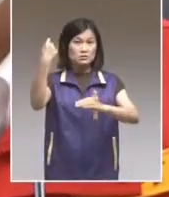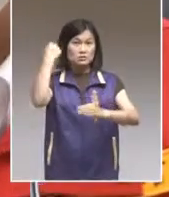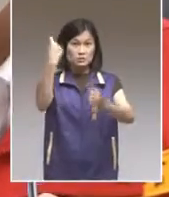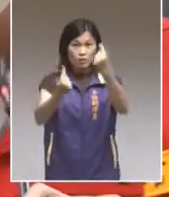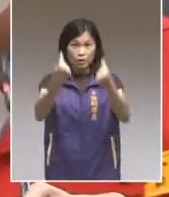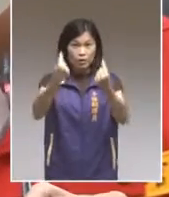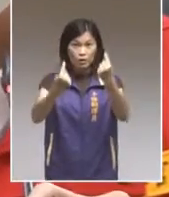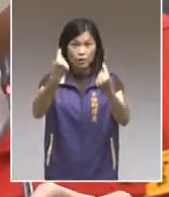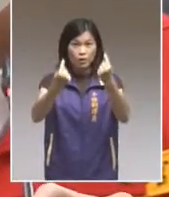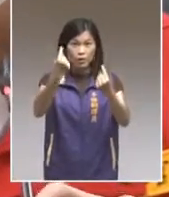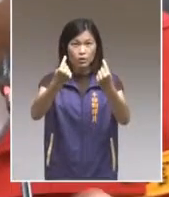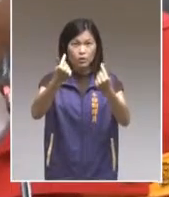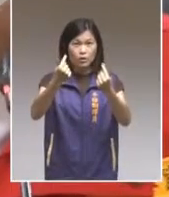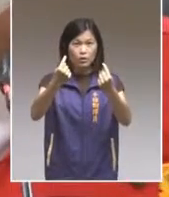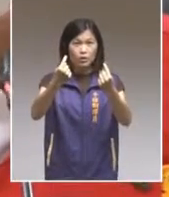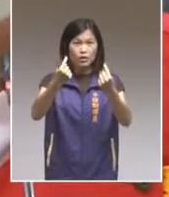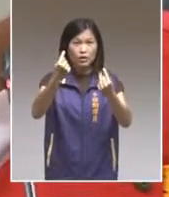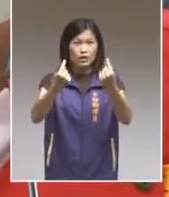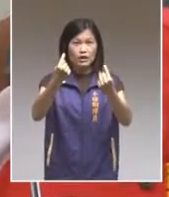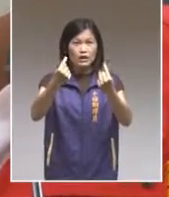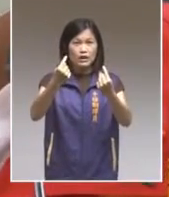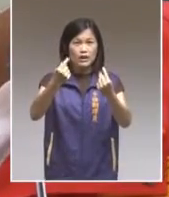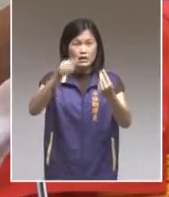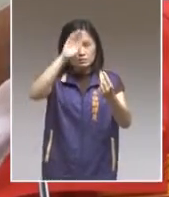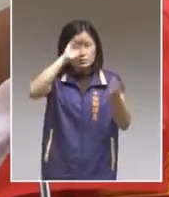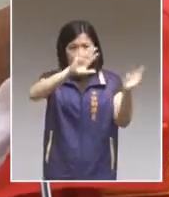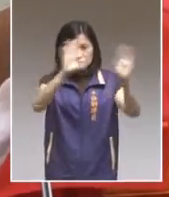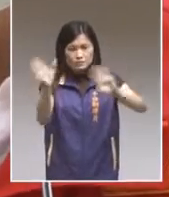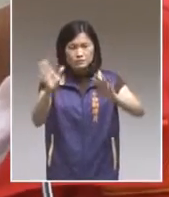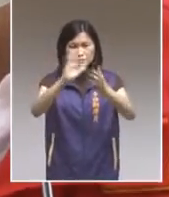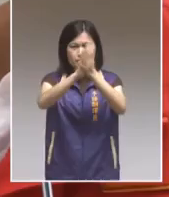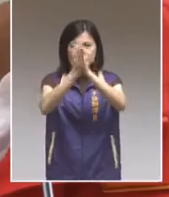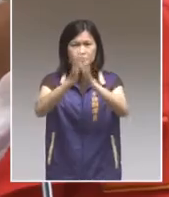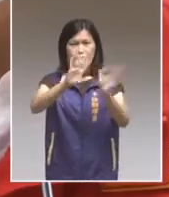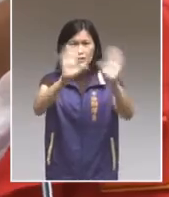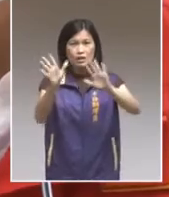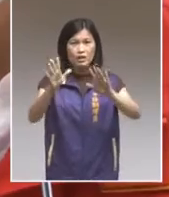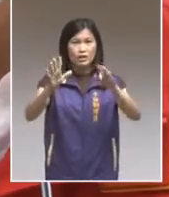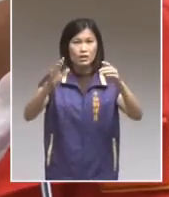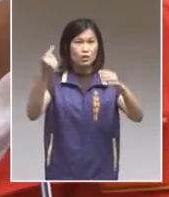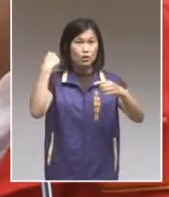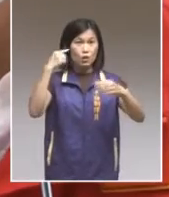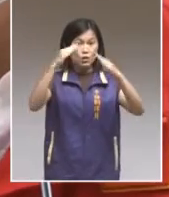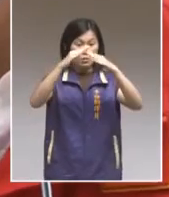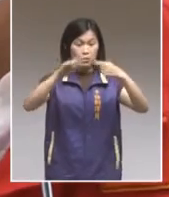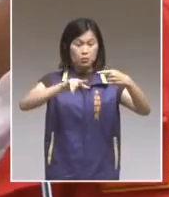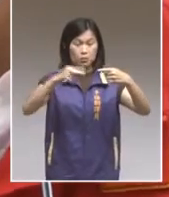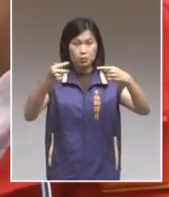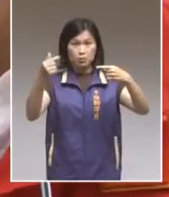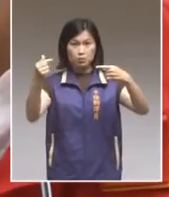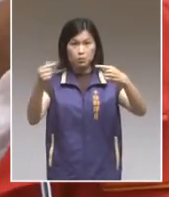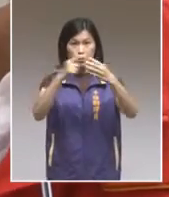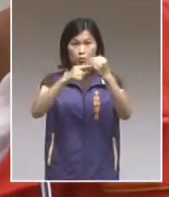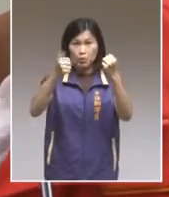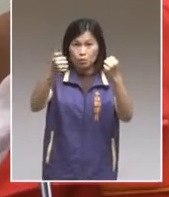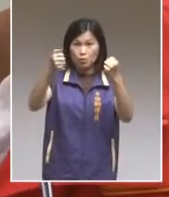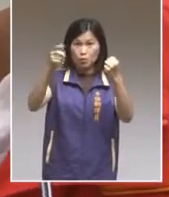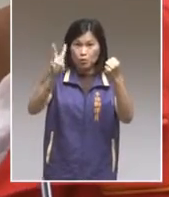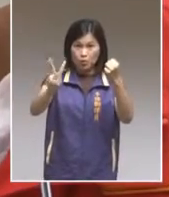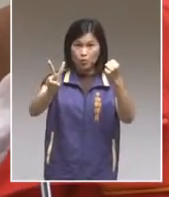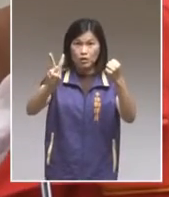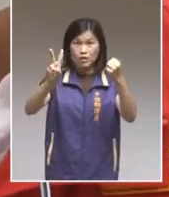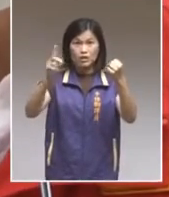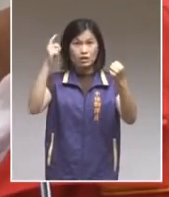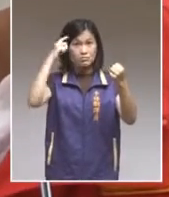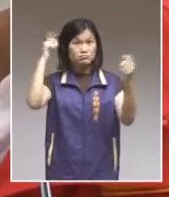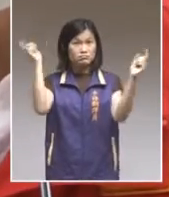来做一个比较，就是说看疫情有什么变化。好，昨天的居隔阴转阳是52例，所以这